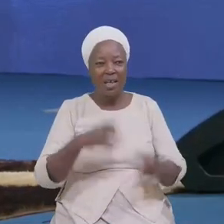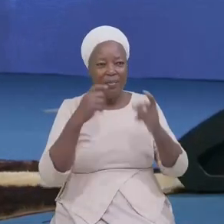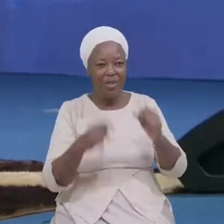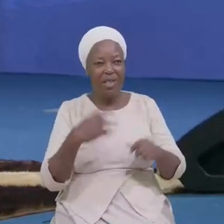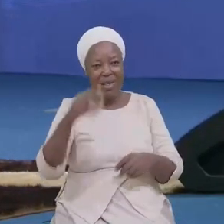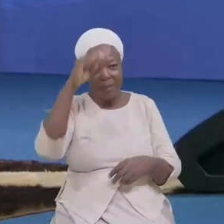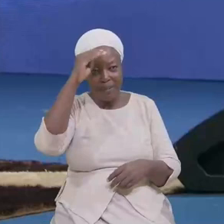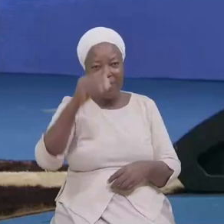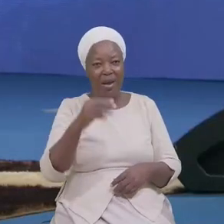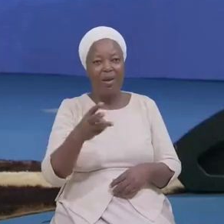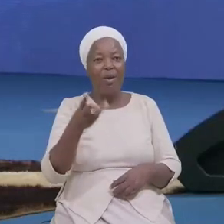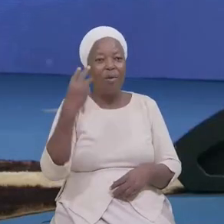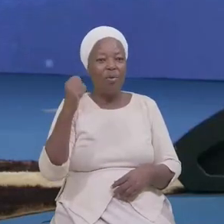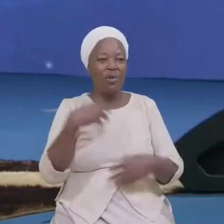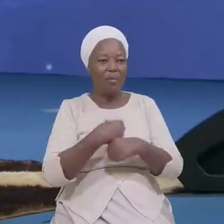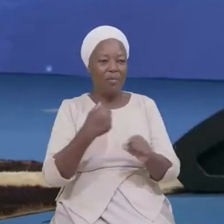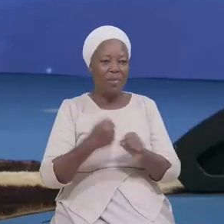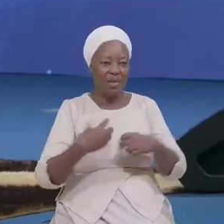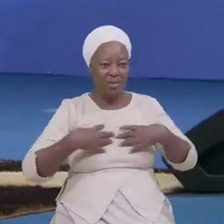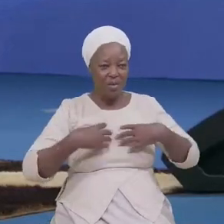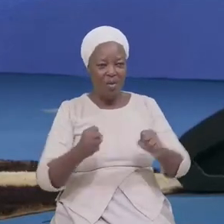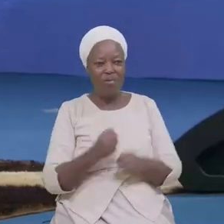Aussitôt, l'homme fut guéri.